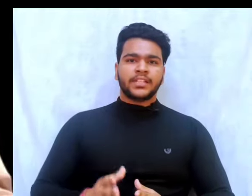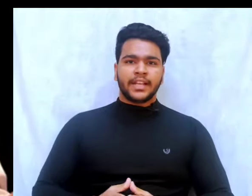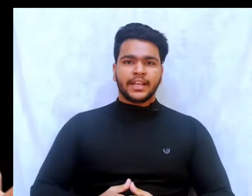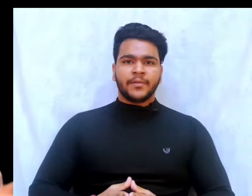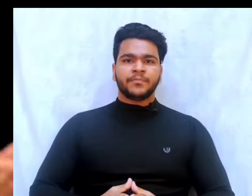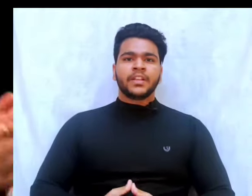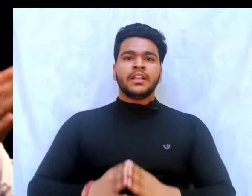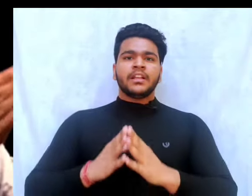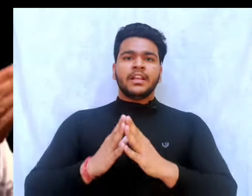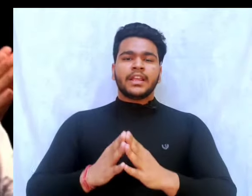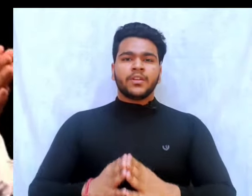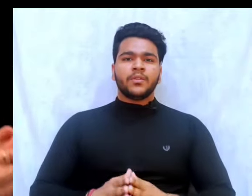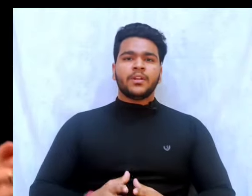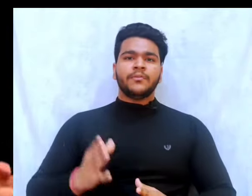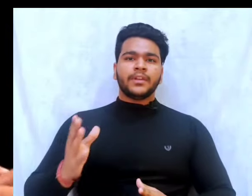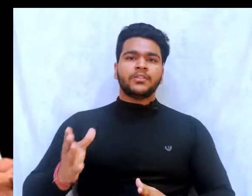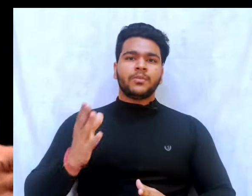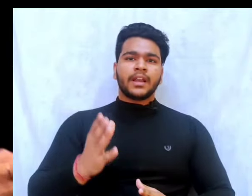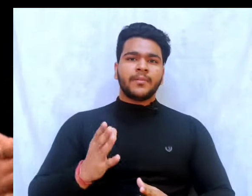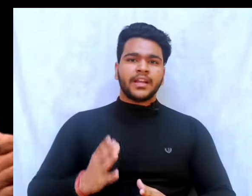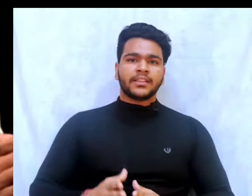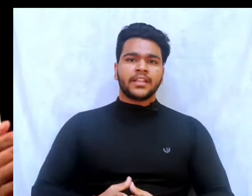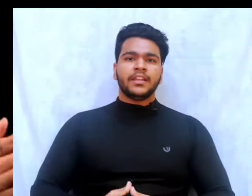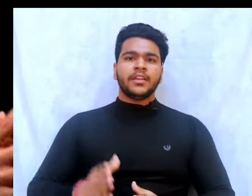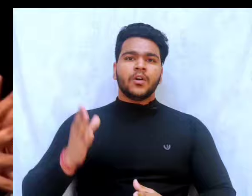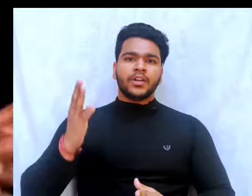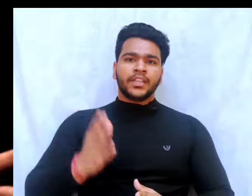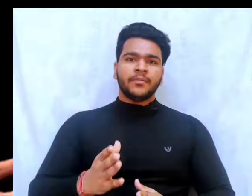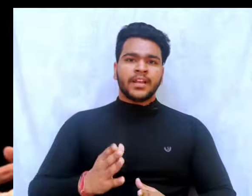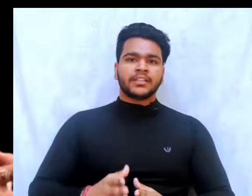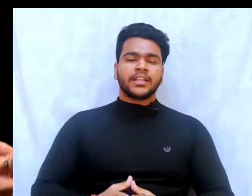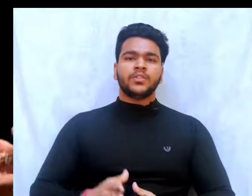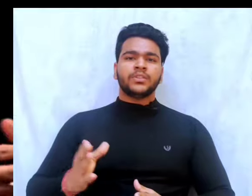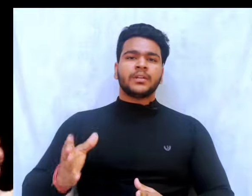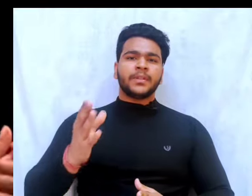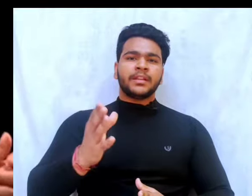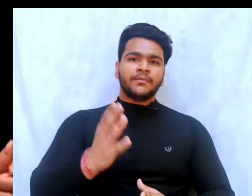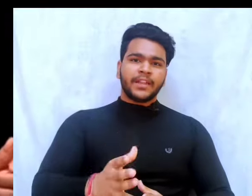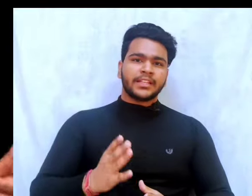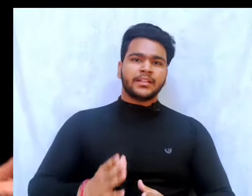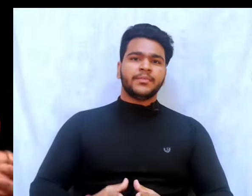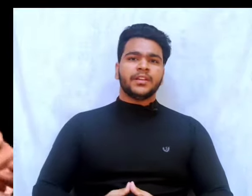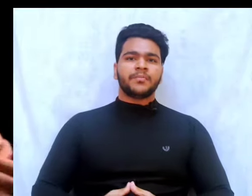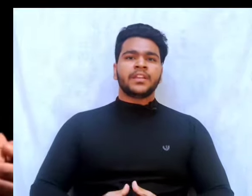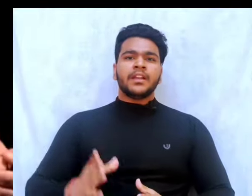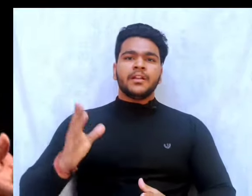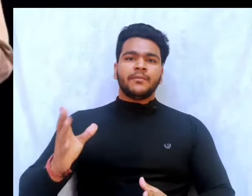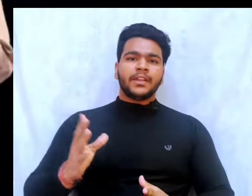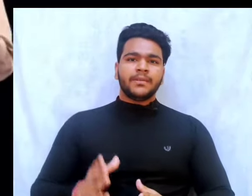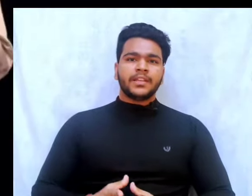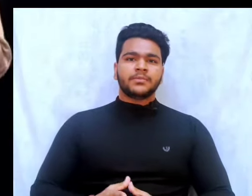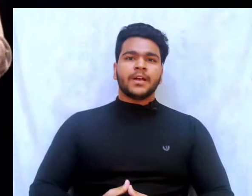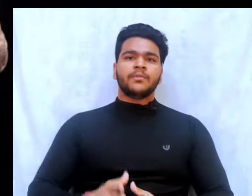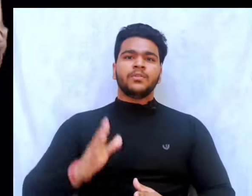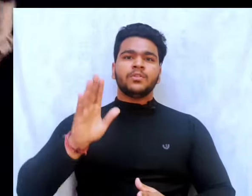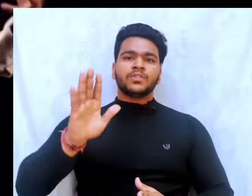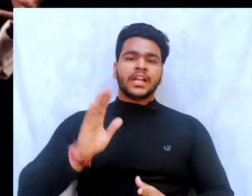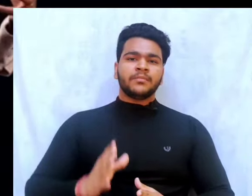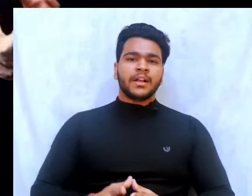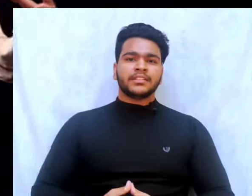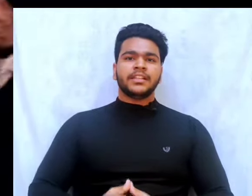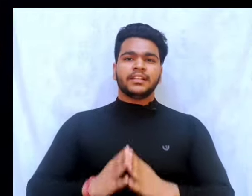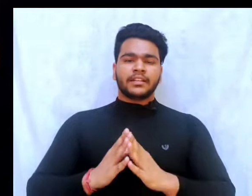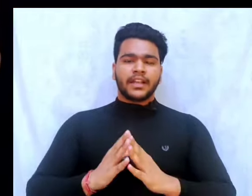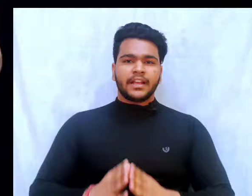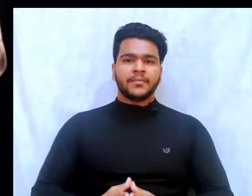होने से रह गया। लेकिन उन्होंने फिर दोबारा मेहनत की और इतनी मेहनत करी 2015 में फिर एग्ज़ाम दिया, फिर भी इस बार वो